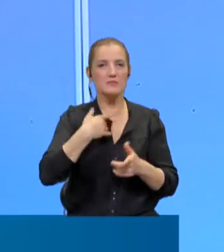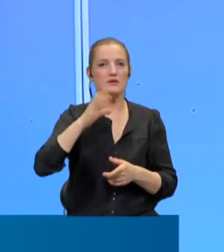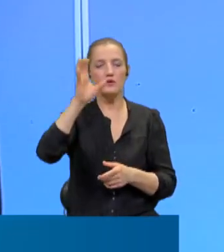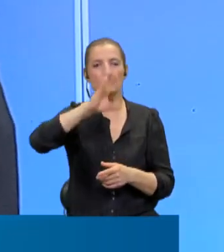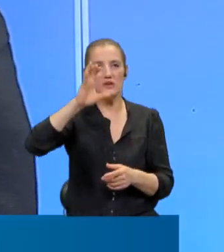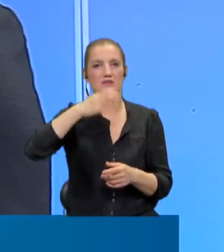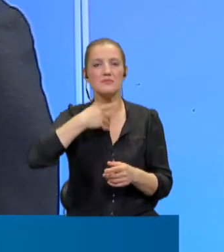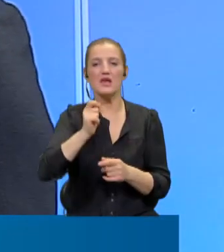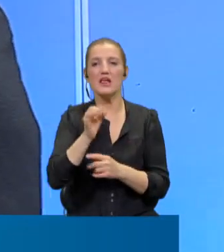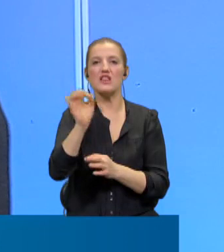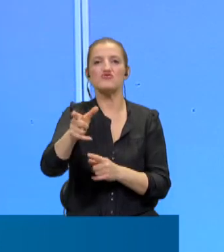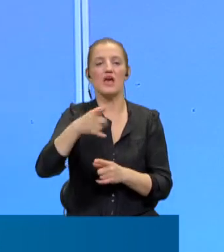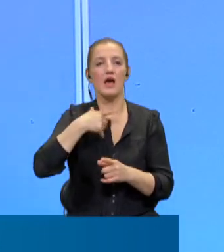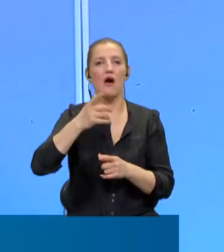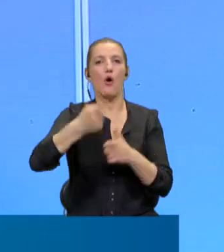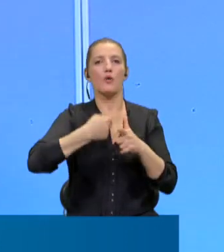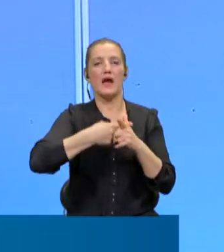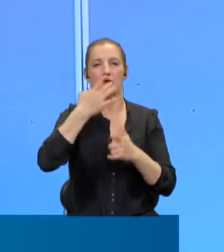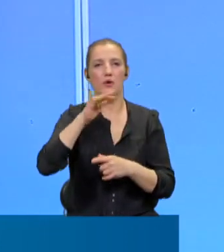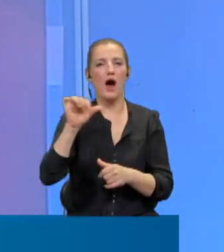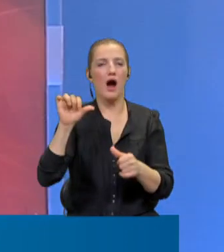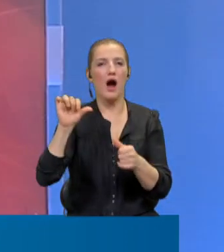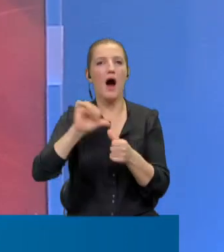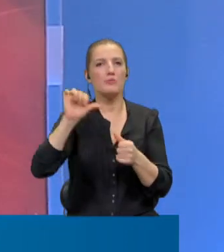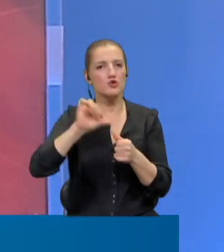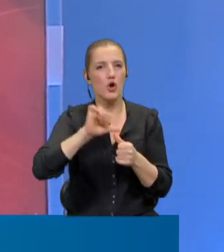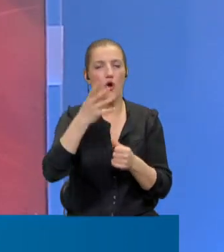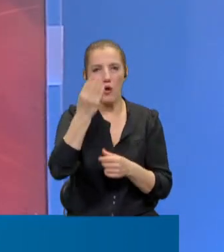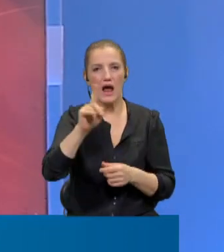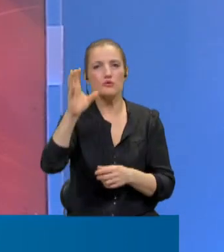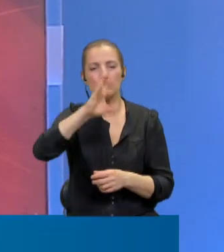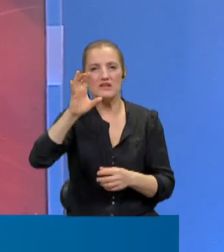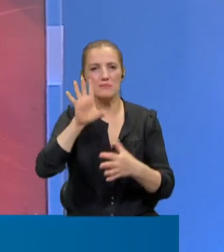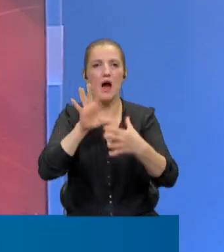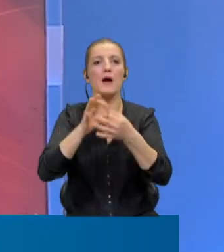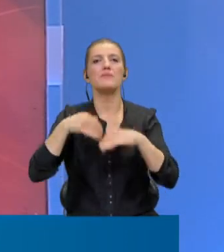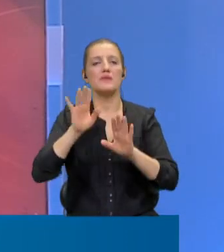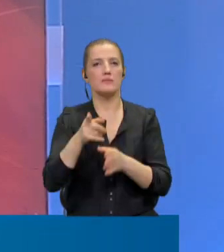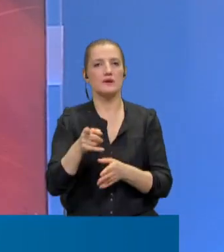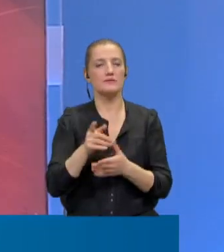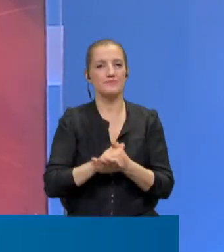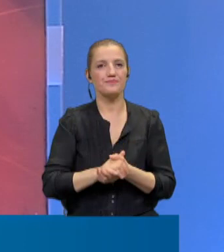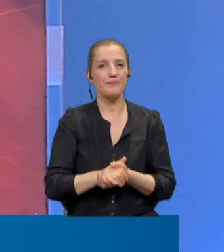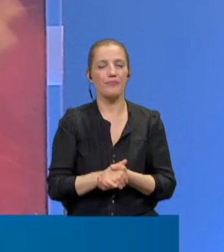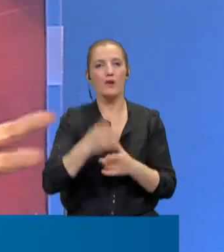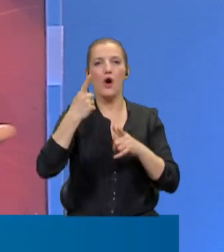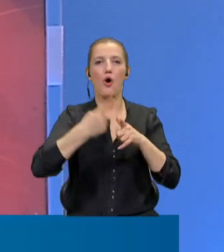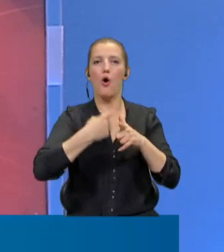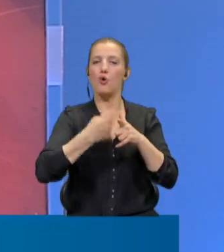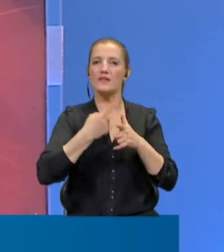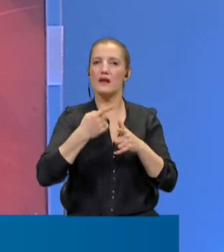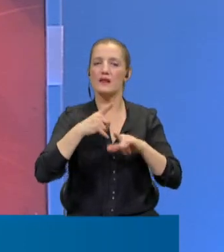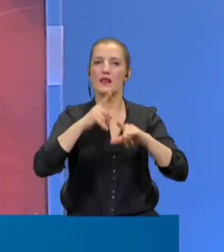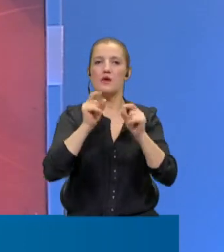bizim ilçede bir otel yoktu yani Amatör olarak bileme ilgilenemedim turizmde yok böyle hani şöyle oluyordu Otel